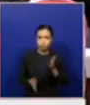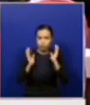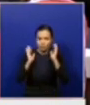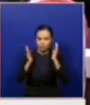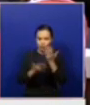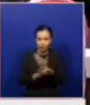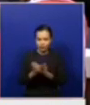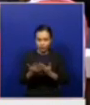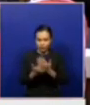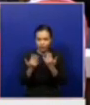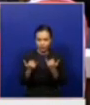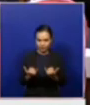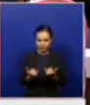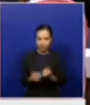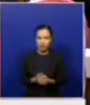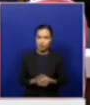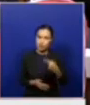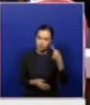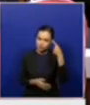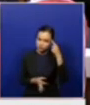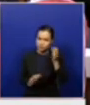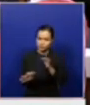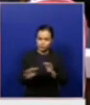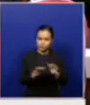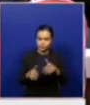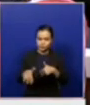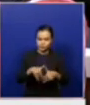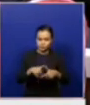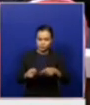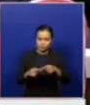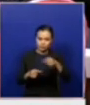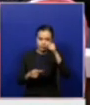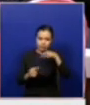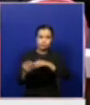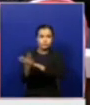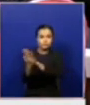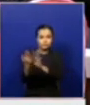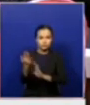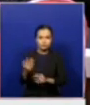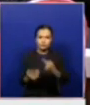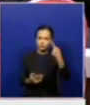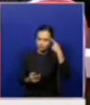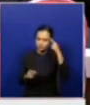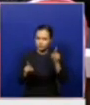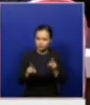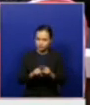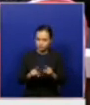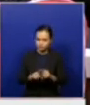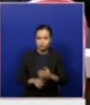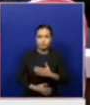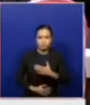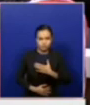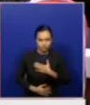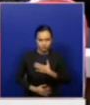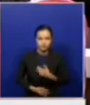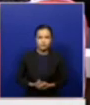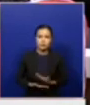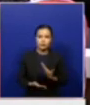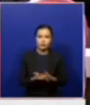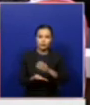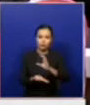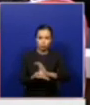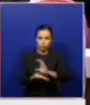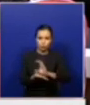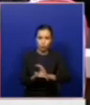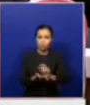นี้จึงชี้ให้คนไทยทั้งประเทศได้เห็นพ้องกับกับผมว่างบประมาณจะต้องถึง